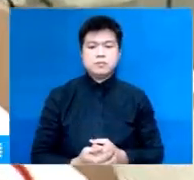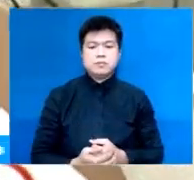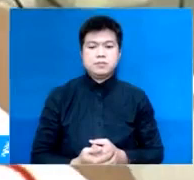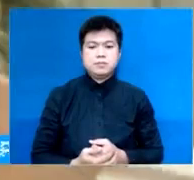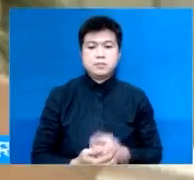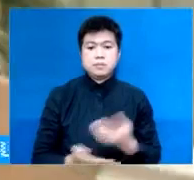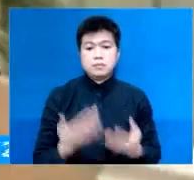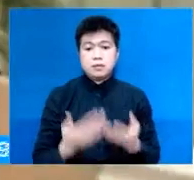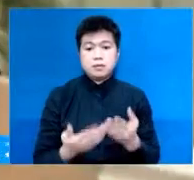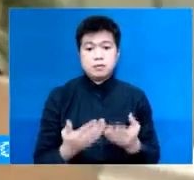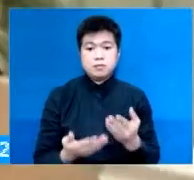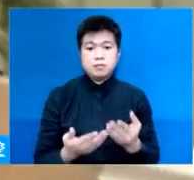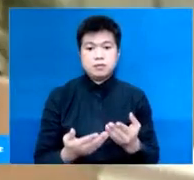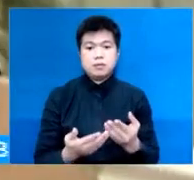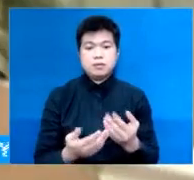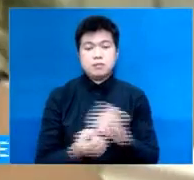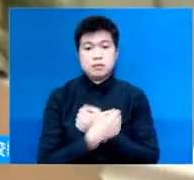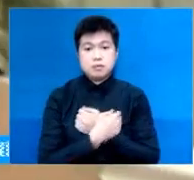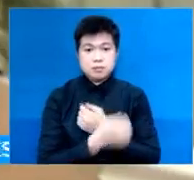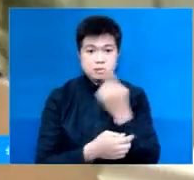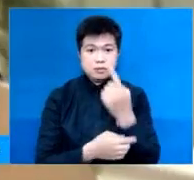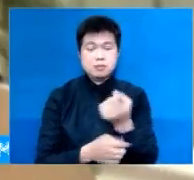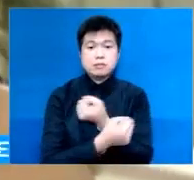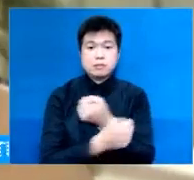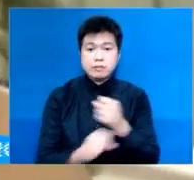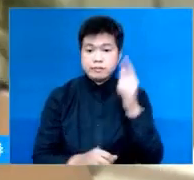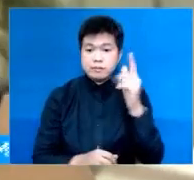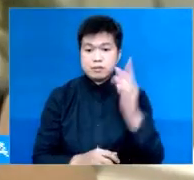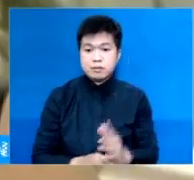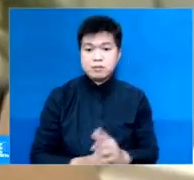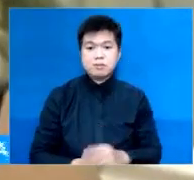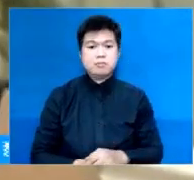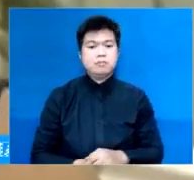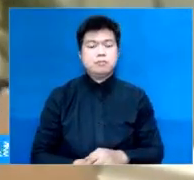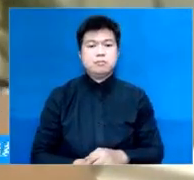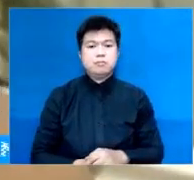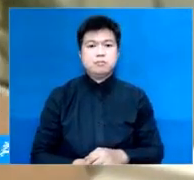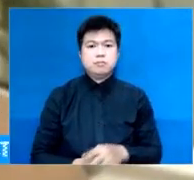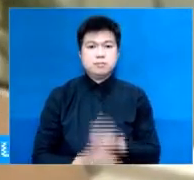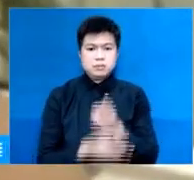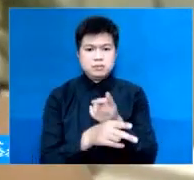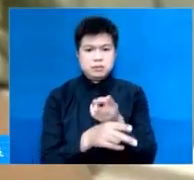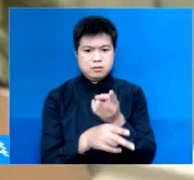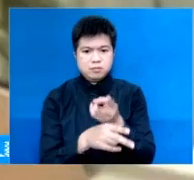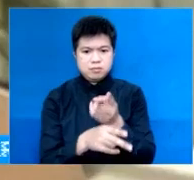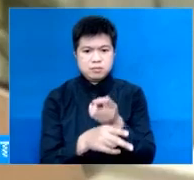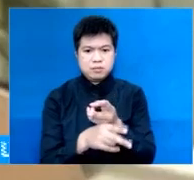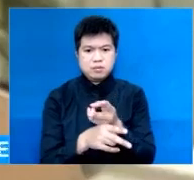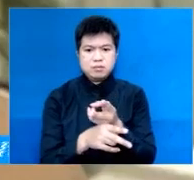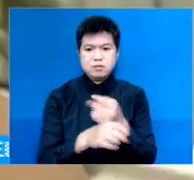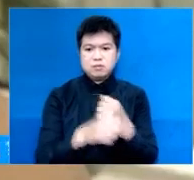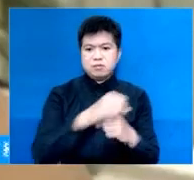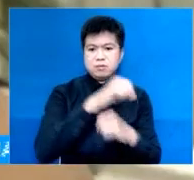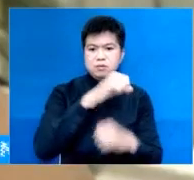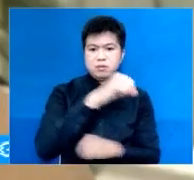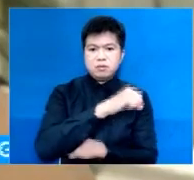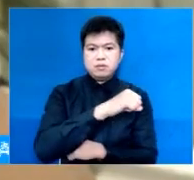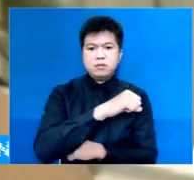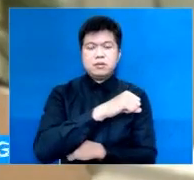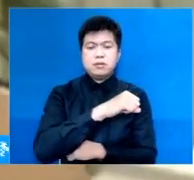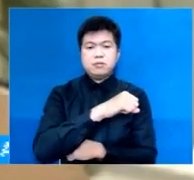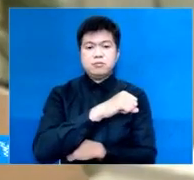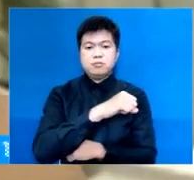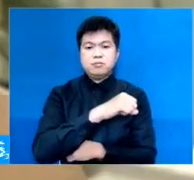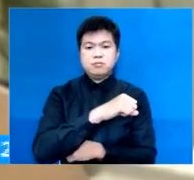kinabuhi sa akong anak. Kanang na ang gipabantaya naman unta ng bridge diha nga kay ingon sila nga kuhaan ako noon na sa kanang na